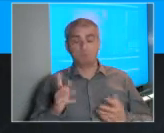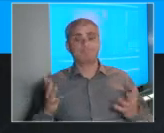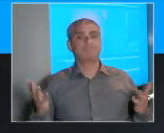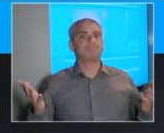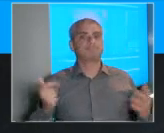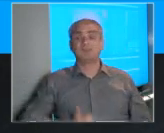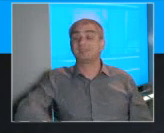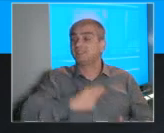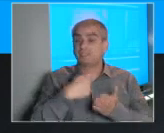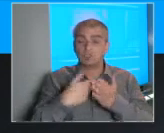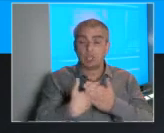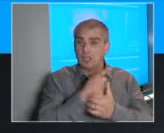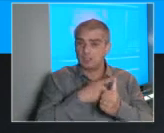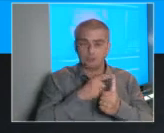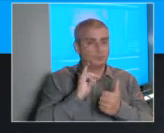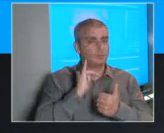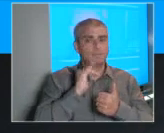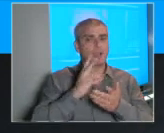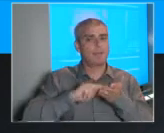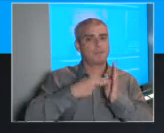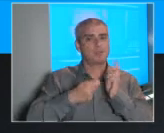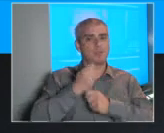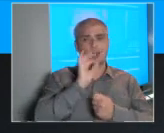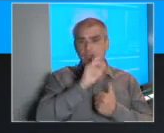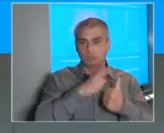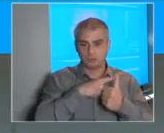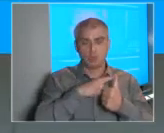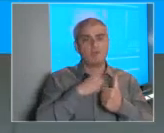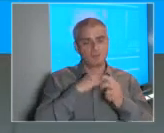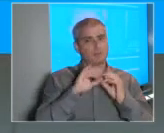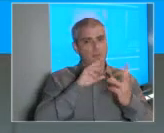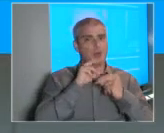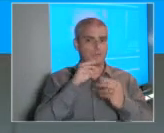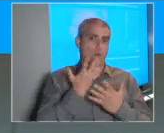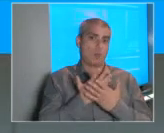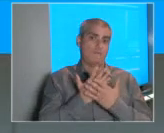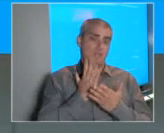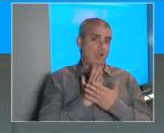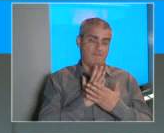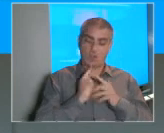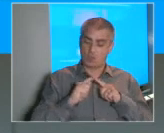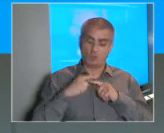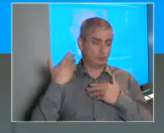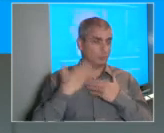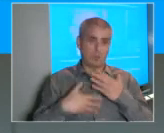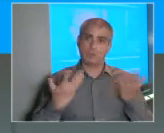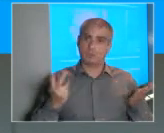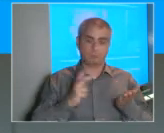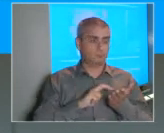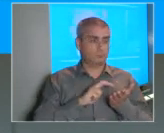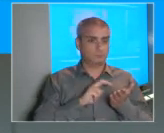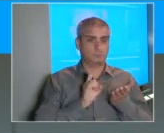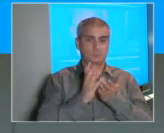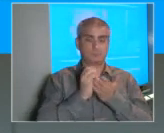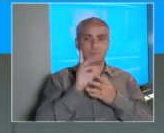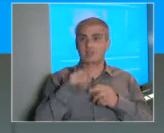אבל שר האוצר החדש, מה תהיה המדיניות הכלכלית, ונתחיל לדבר על העובדה שכבר בחודשים האחרונים פותרו